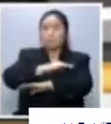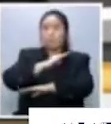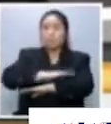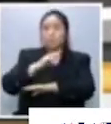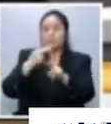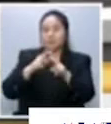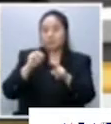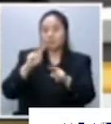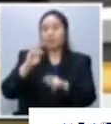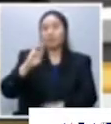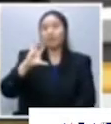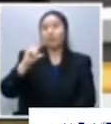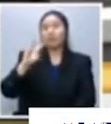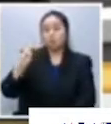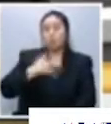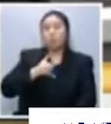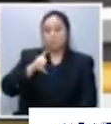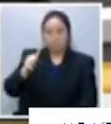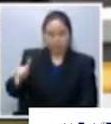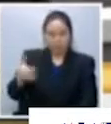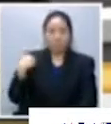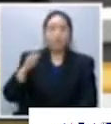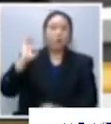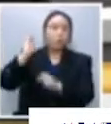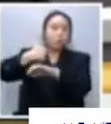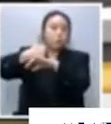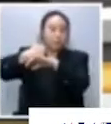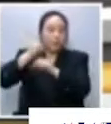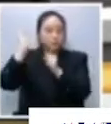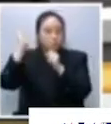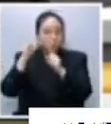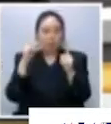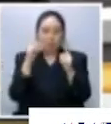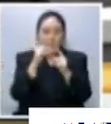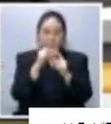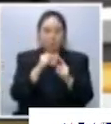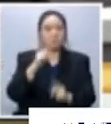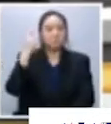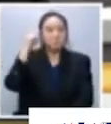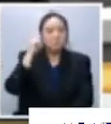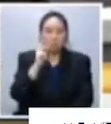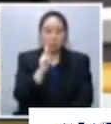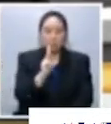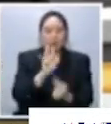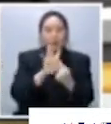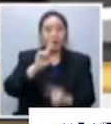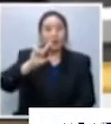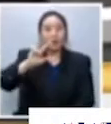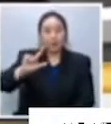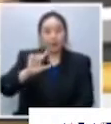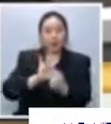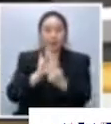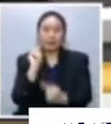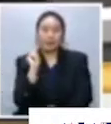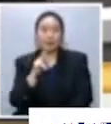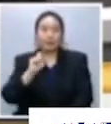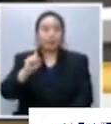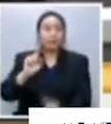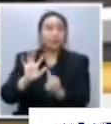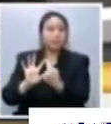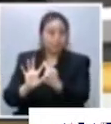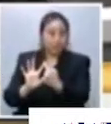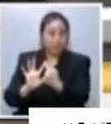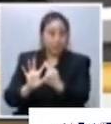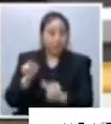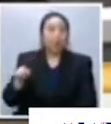หนึ่งของผู้บริหารระดับสูงของมติชนบอกว่าไม่รู้กาลเทศะผมก็ตอบว่าไม่รู้กาลเทศะเท่